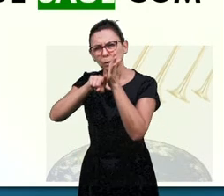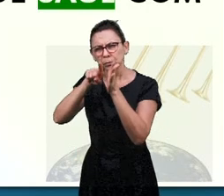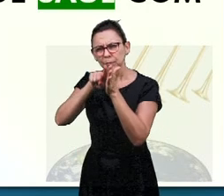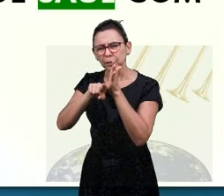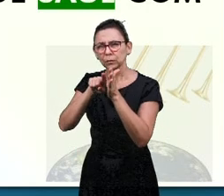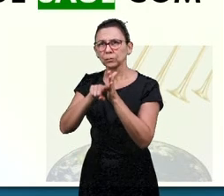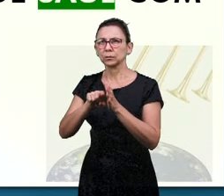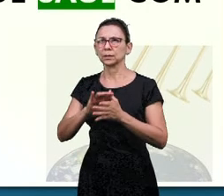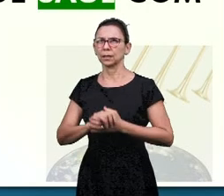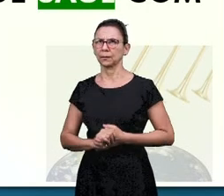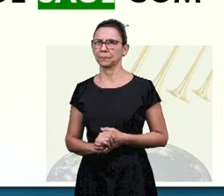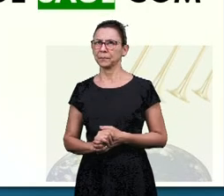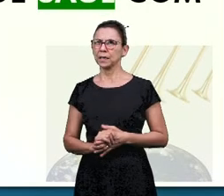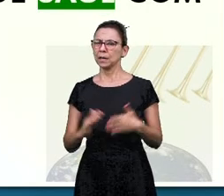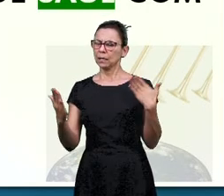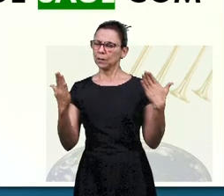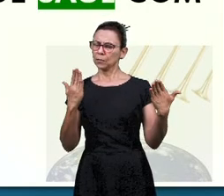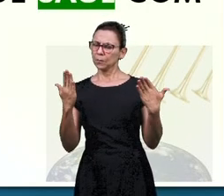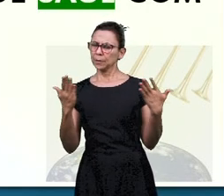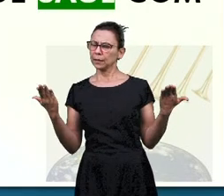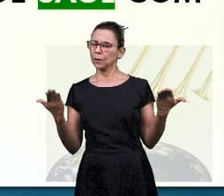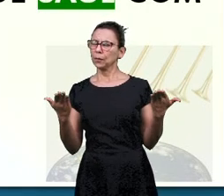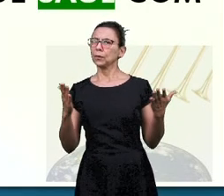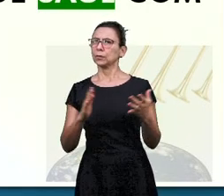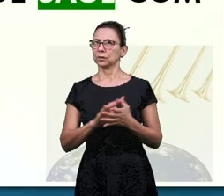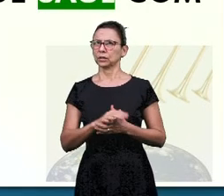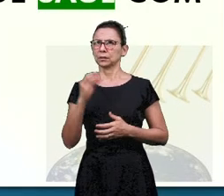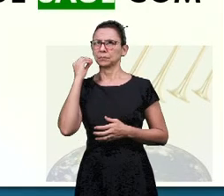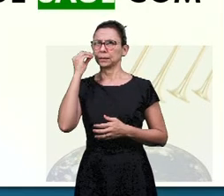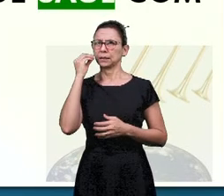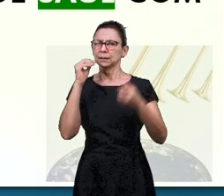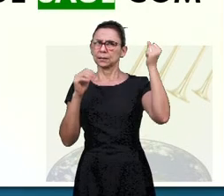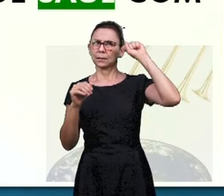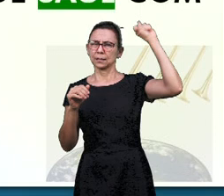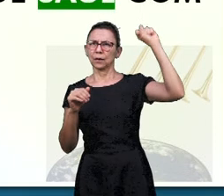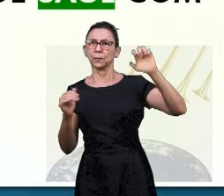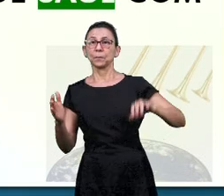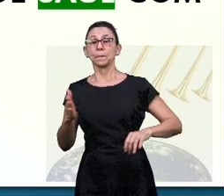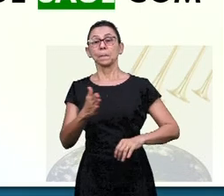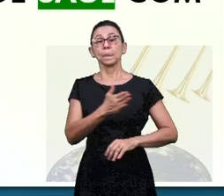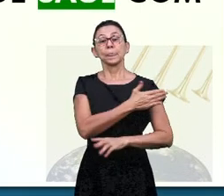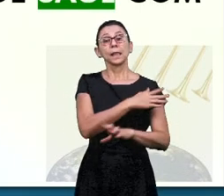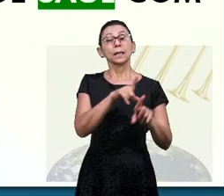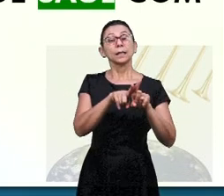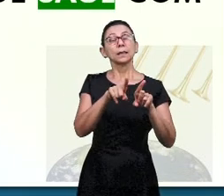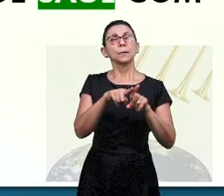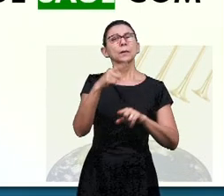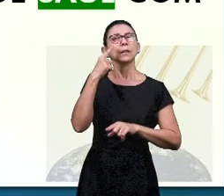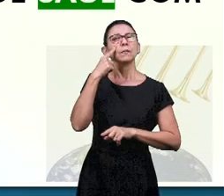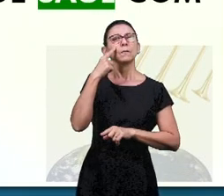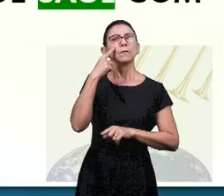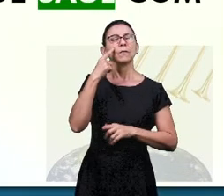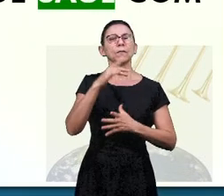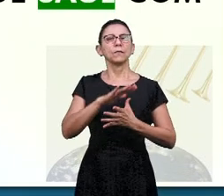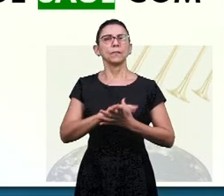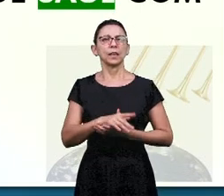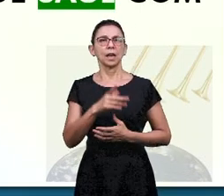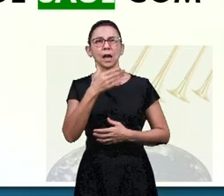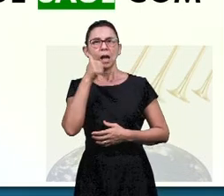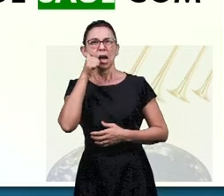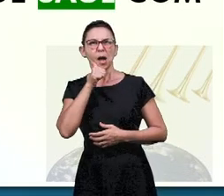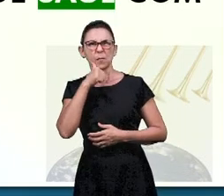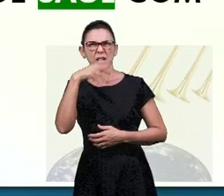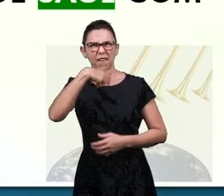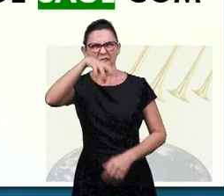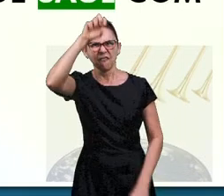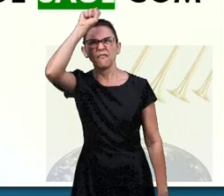nos jours. Qu'est-ce que signifie cette expérience de Saül dans nos jours? Continuons. Identifiez quelles ont été les réponses de la sorcière,